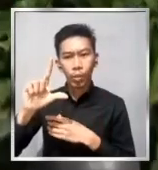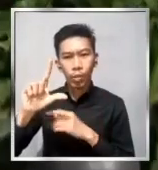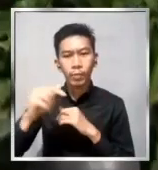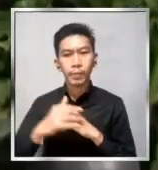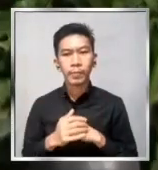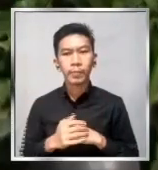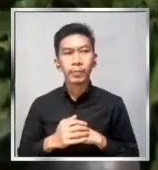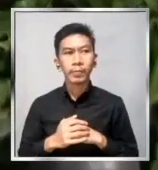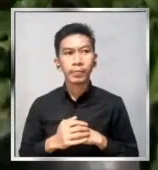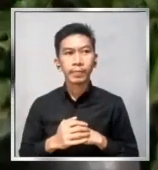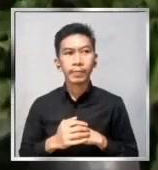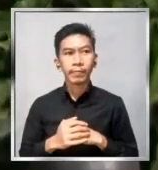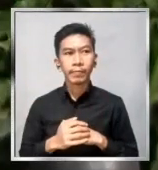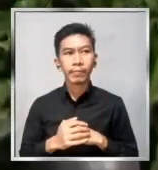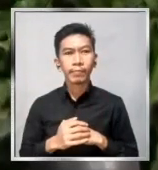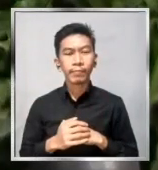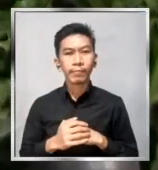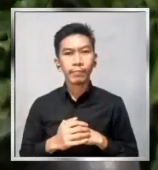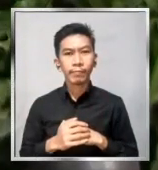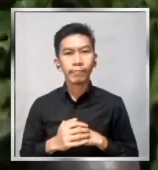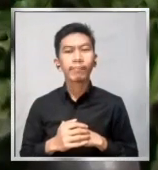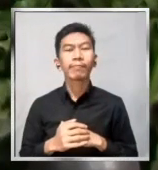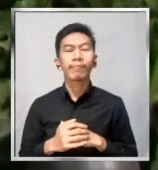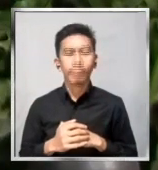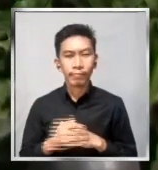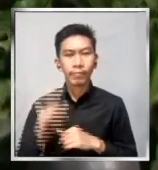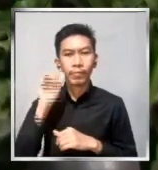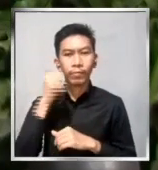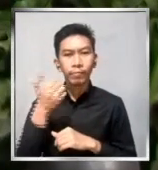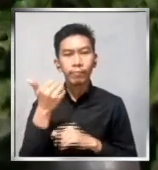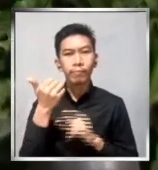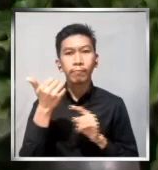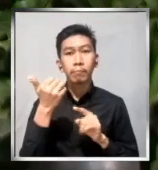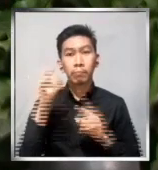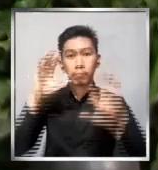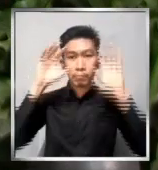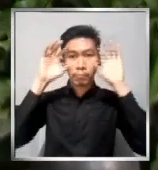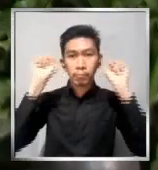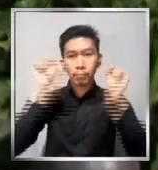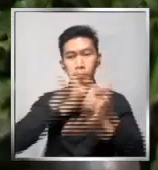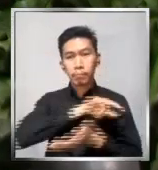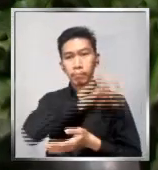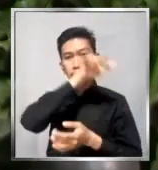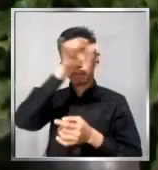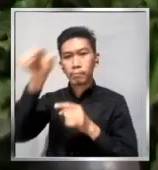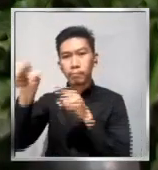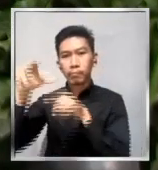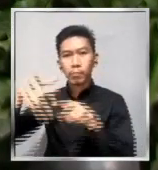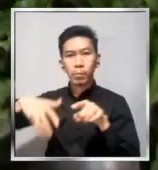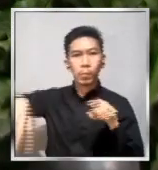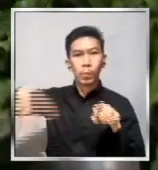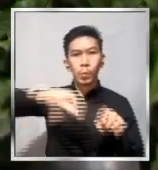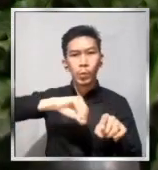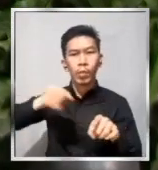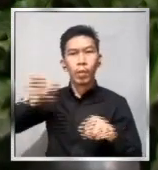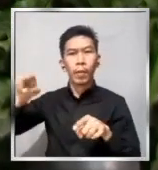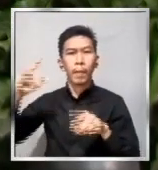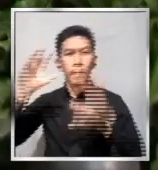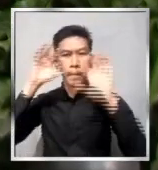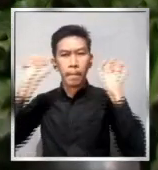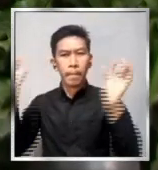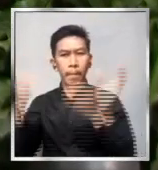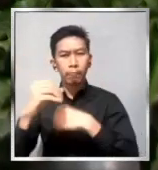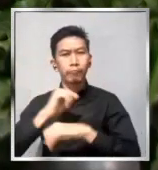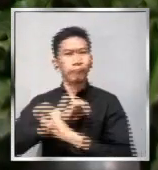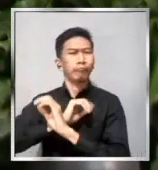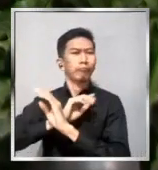Bukas daw pupunta sa Cagayan si Pangulong Duterte. Dumepensa na naman ang Malacanang sa mga nagtatanong sa social media kung nasaan